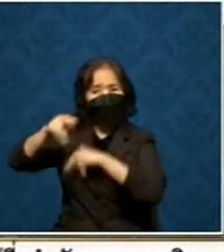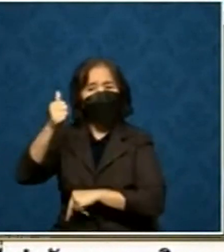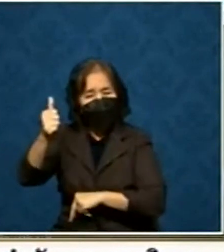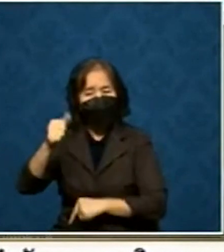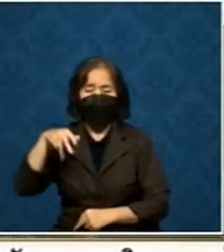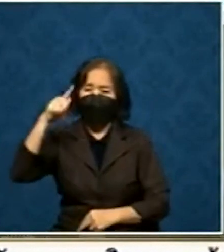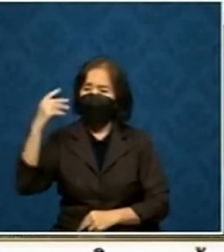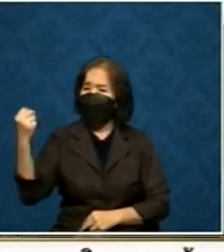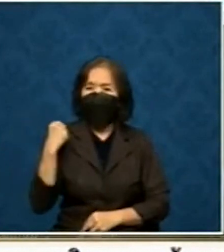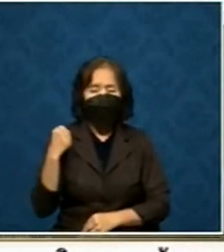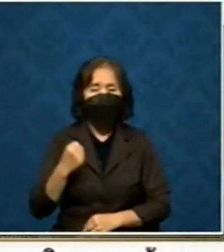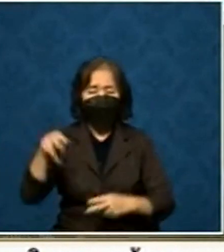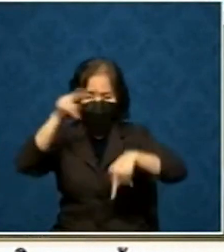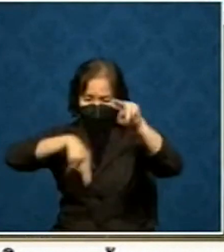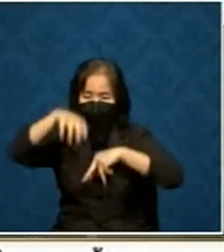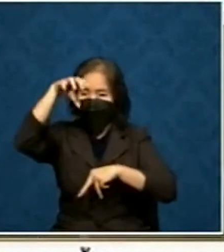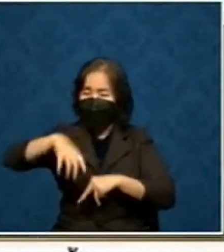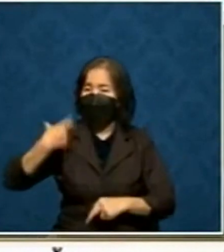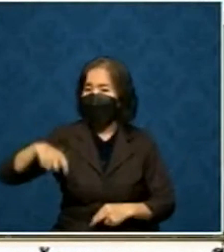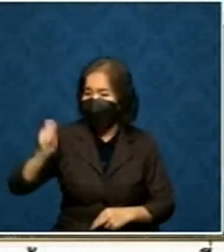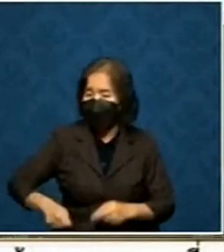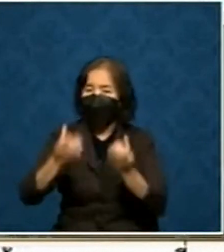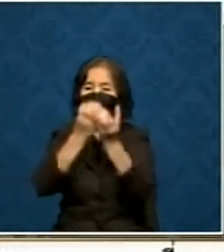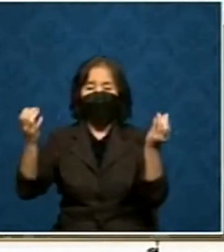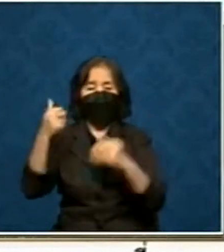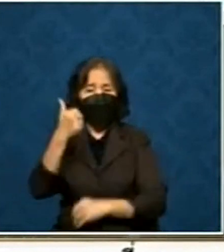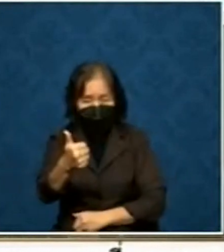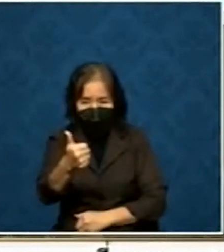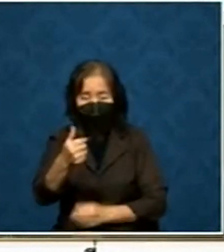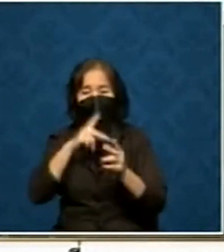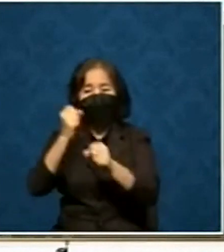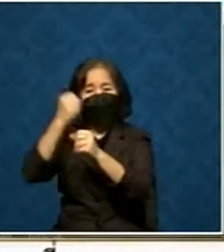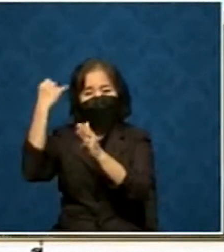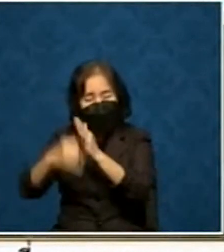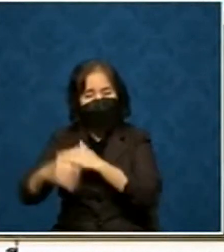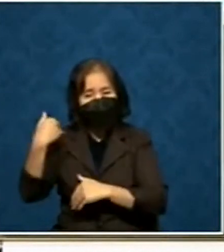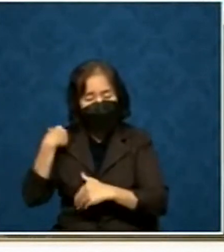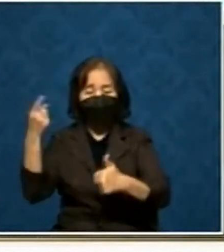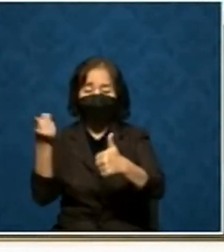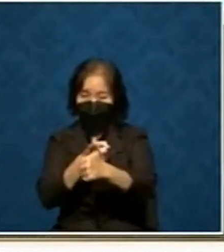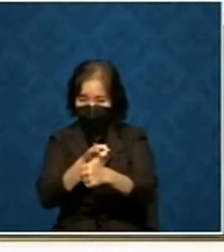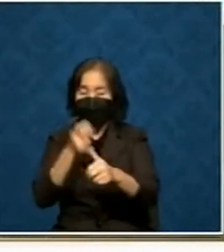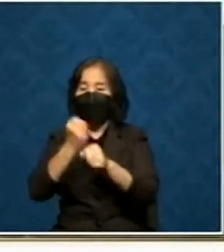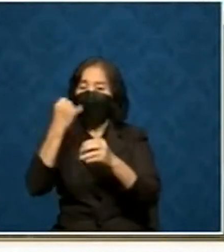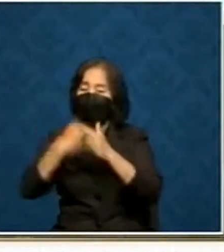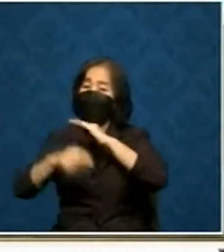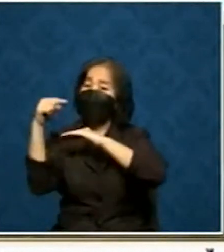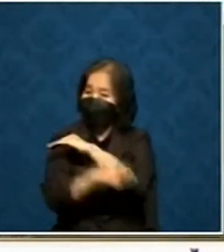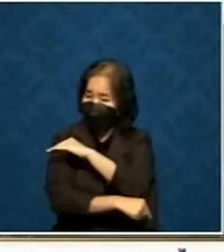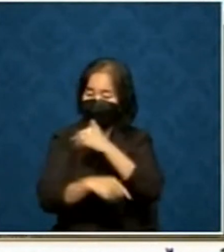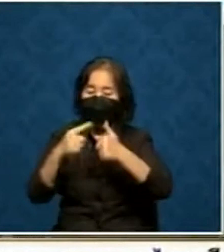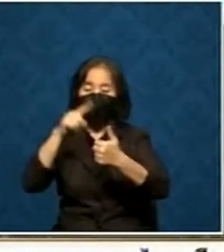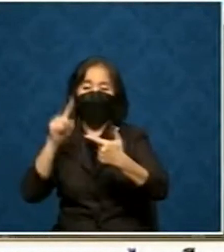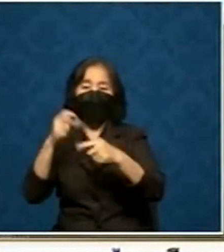้ตนอยากเหนท่านแดงคามกลาหาร และผลงานในการจบทจลิ องคกรที่เกี่ยวกับคามมนคงของประเทศเช่นก็ออรมน